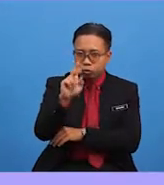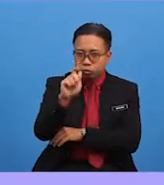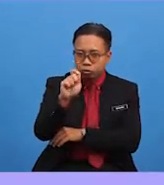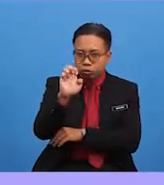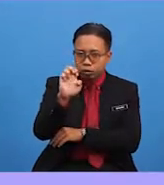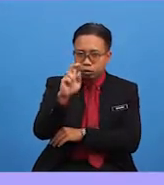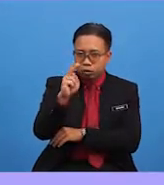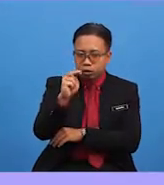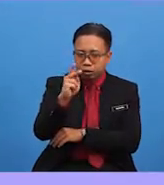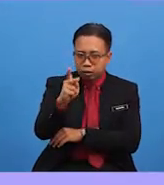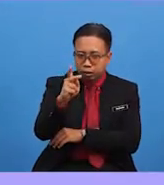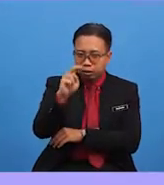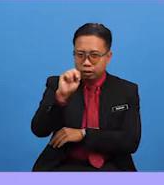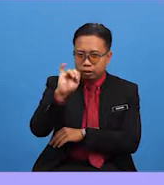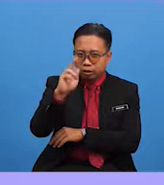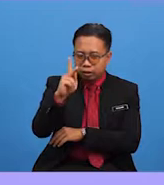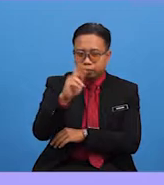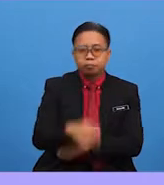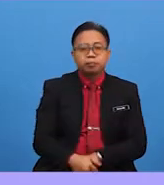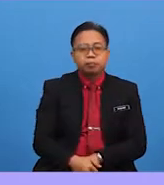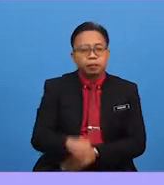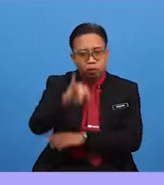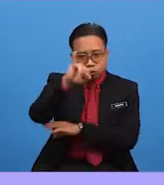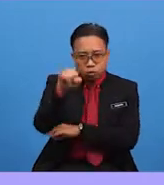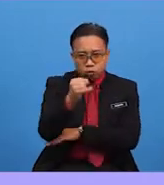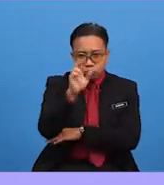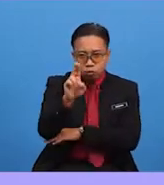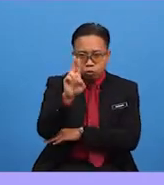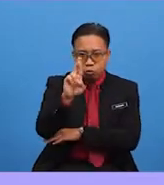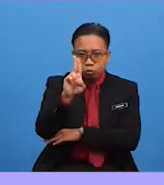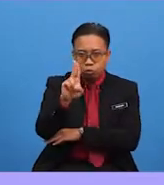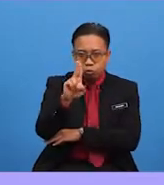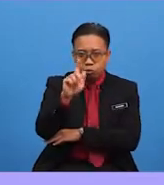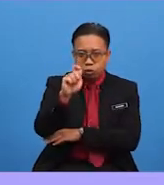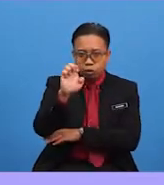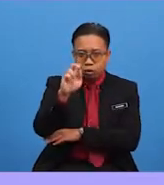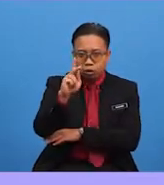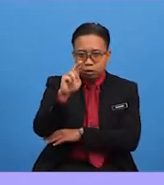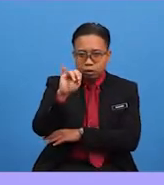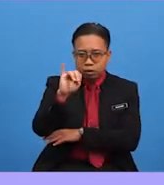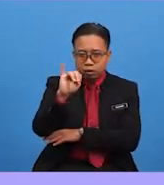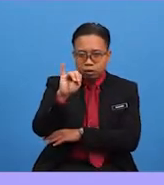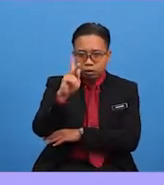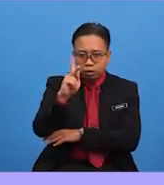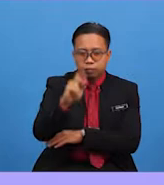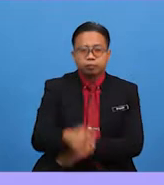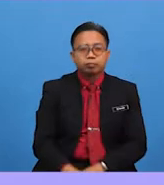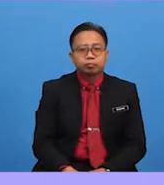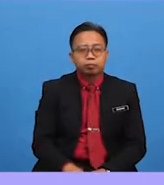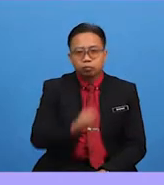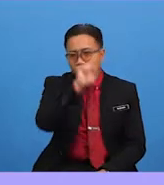ni. Ju, ru, te, ni. Soalan yang